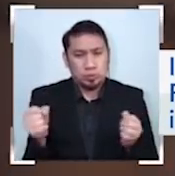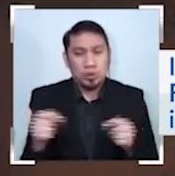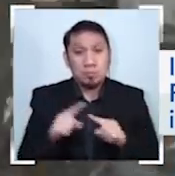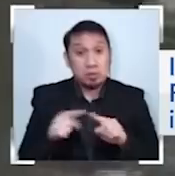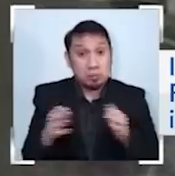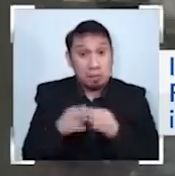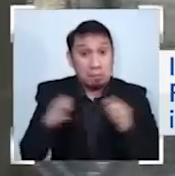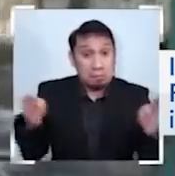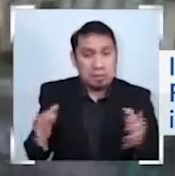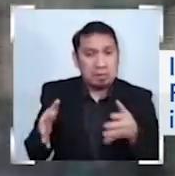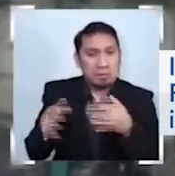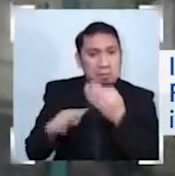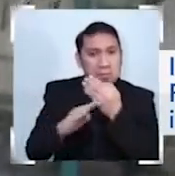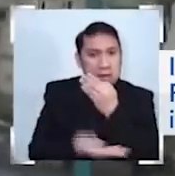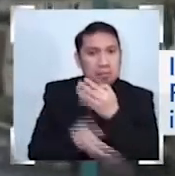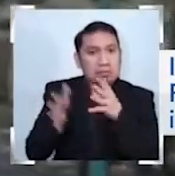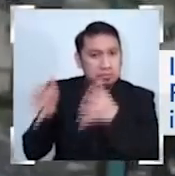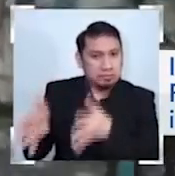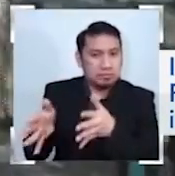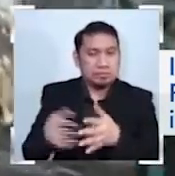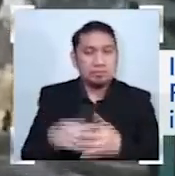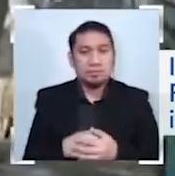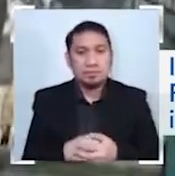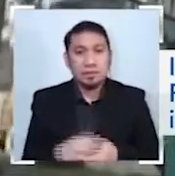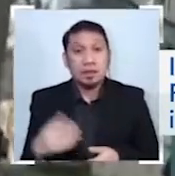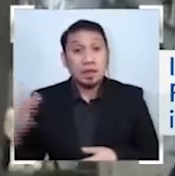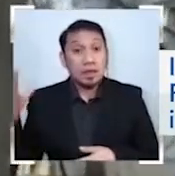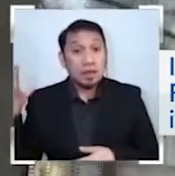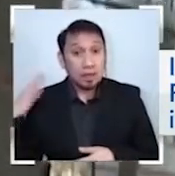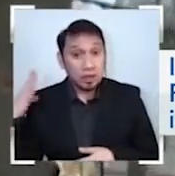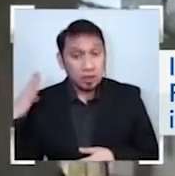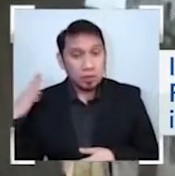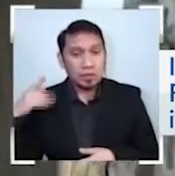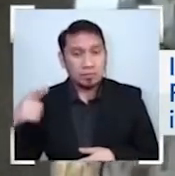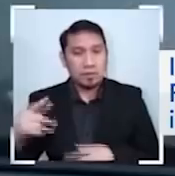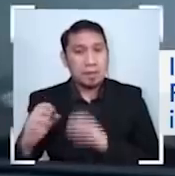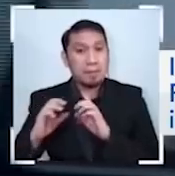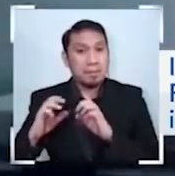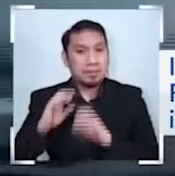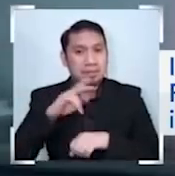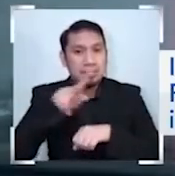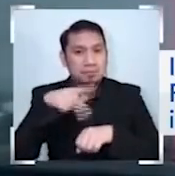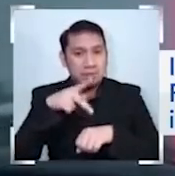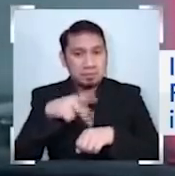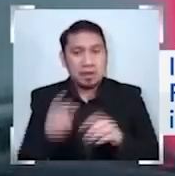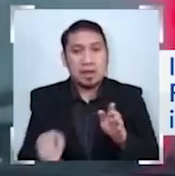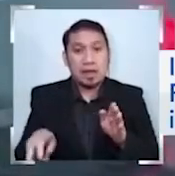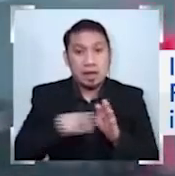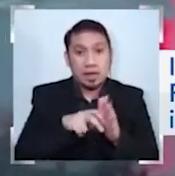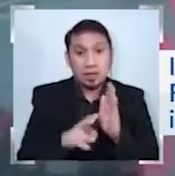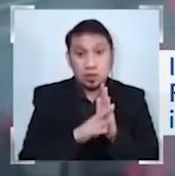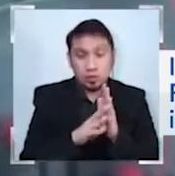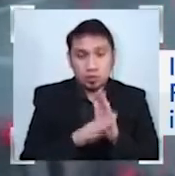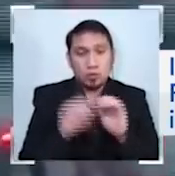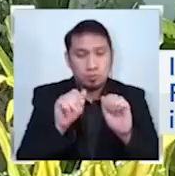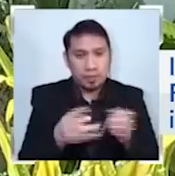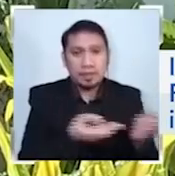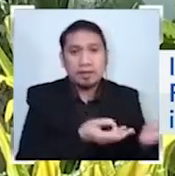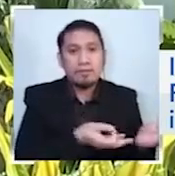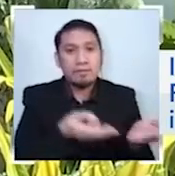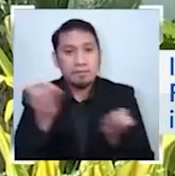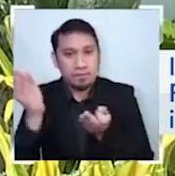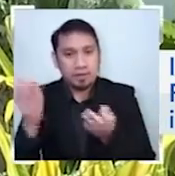dito. Hinihintay na lang daw niya ang tawag ng ating konsulado para makasakay sa bus na maghahatid sa kanila malapit sa border ng